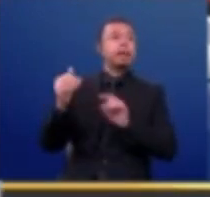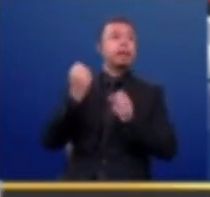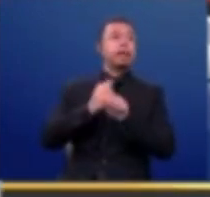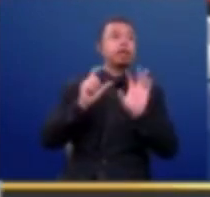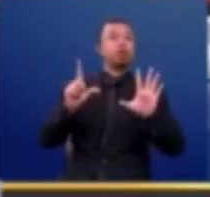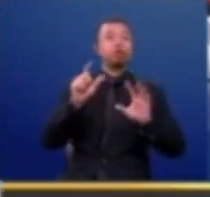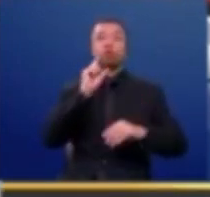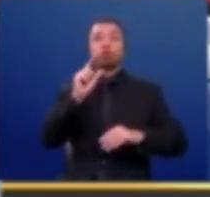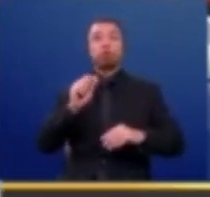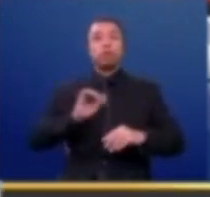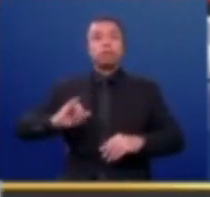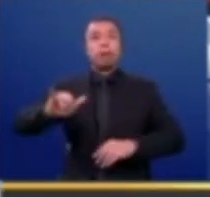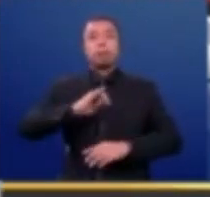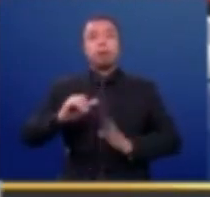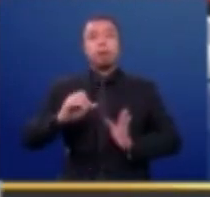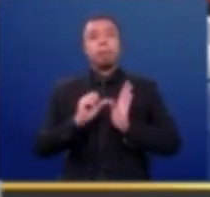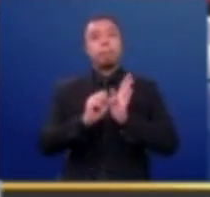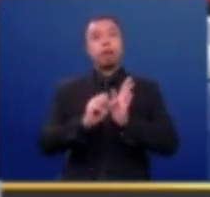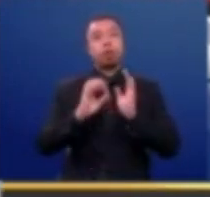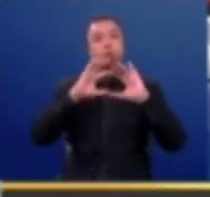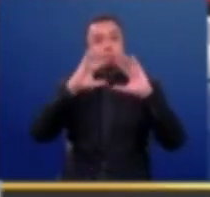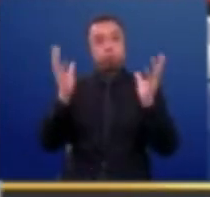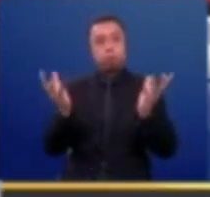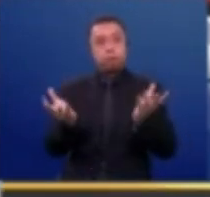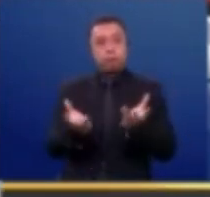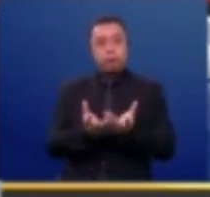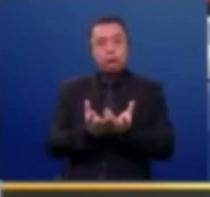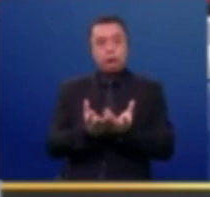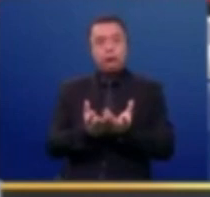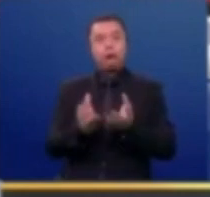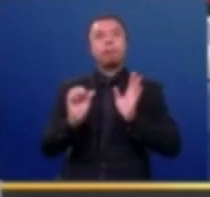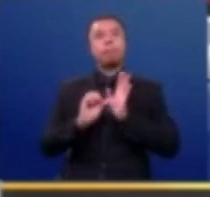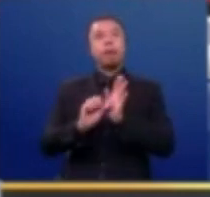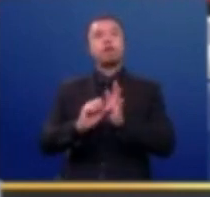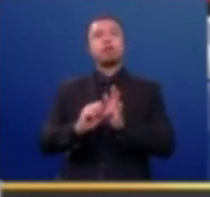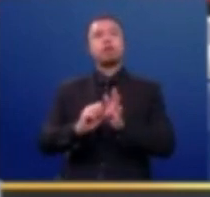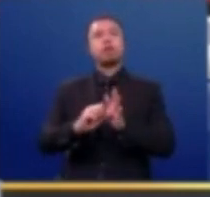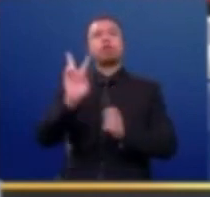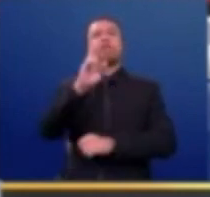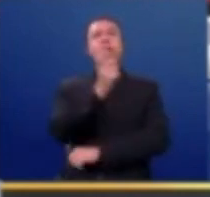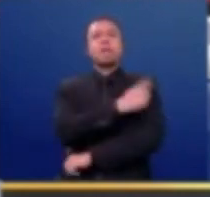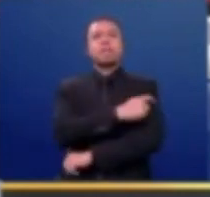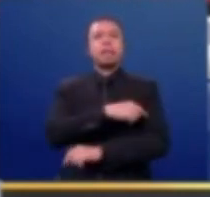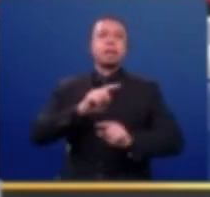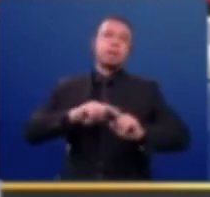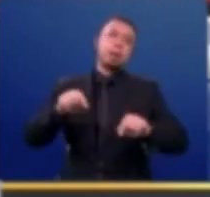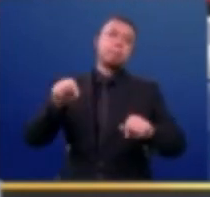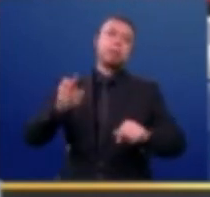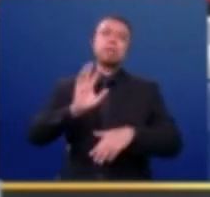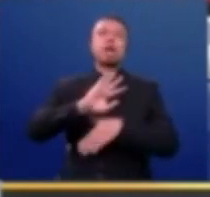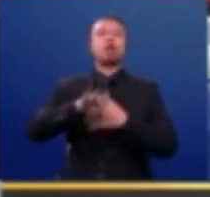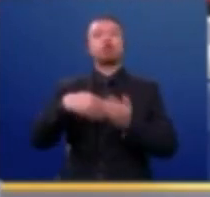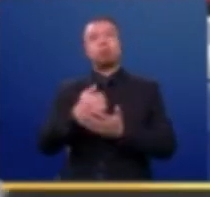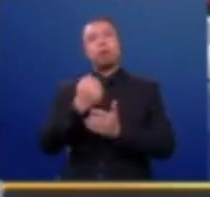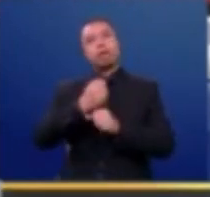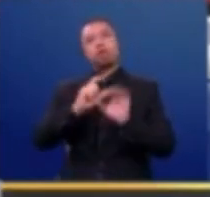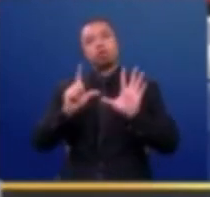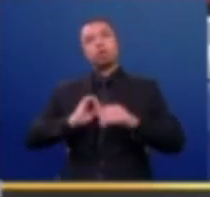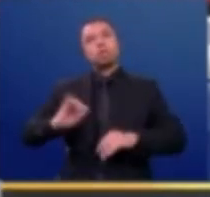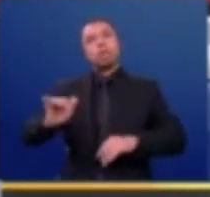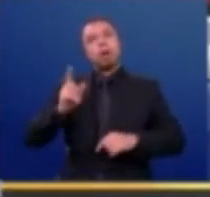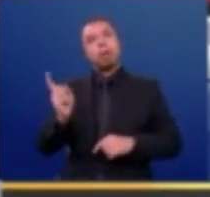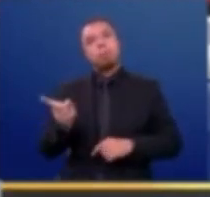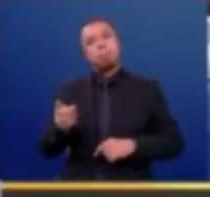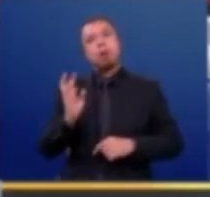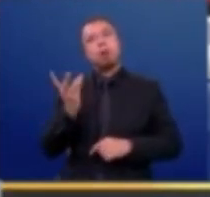untuk juga membantu dunia juga menjumbangkan dosis vaksin. Namun tentunya tidak semua negara G7 sama, karena ada